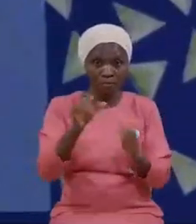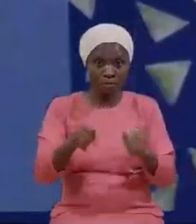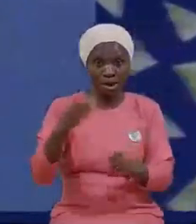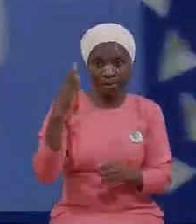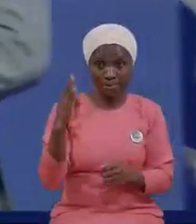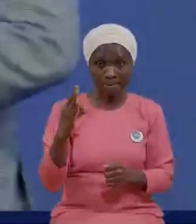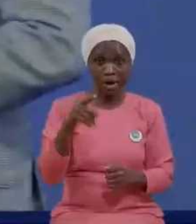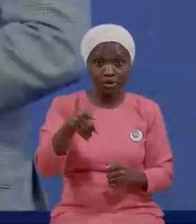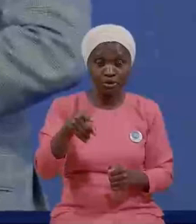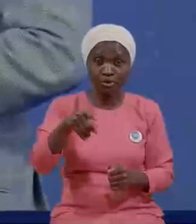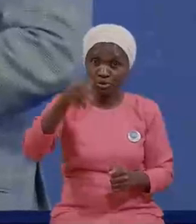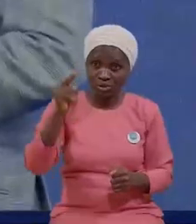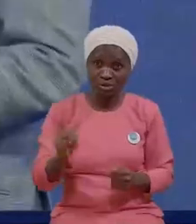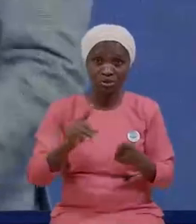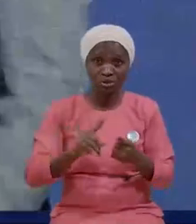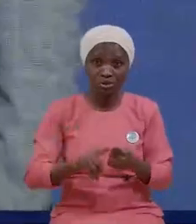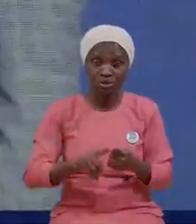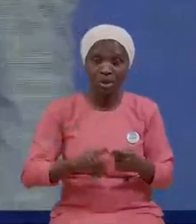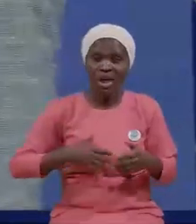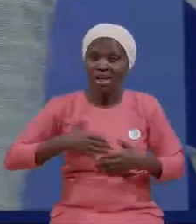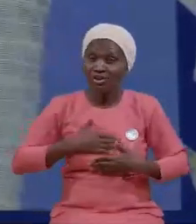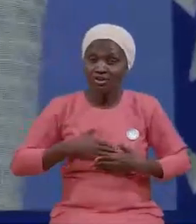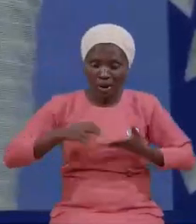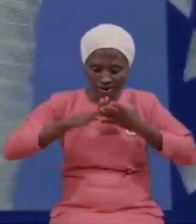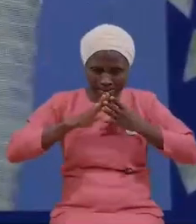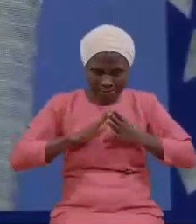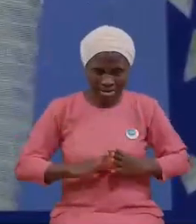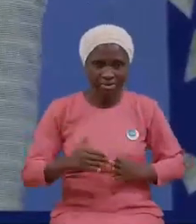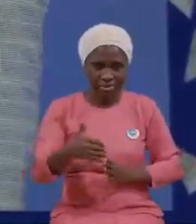Avant de prêcher, tu dois jouir de la paix toi-même.